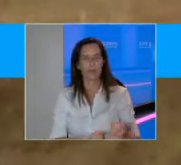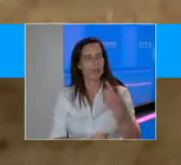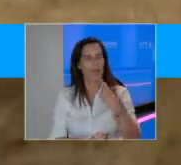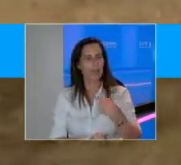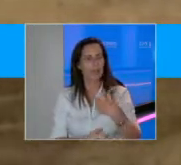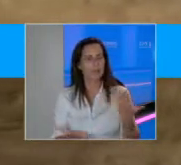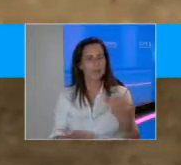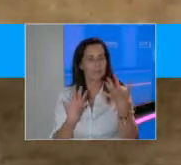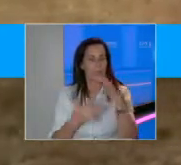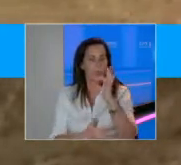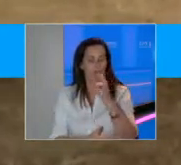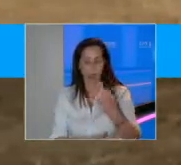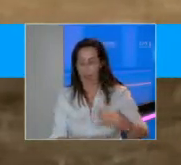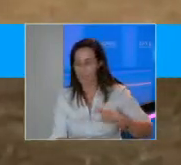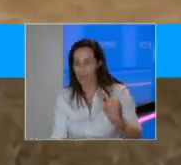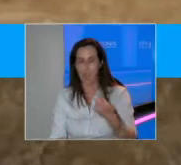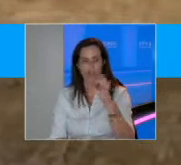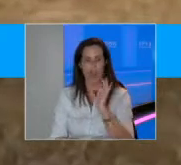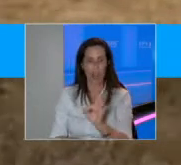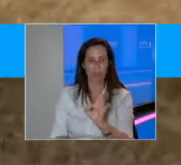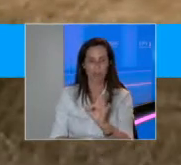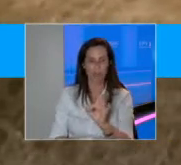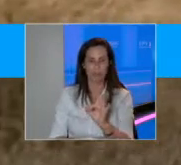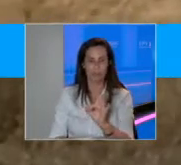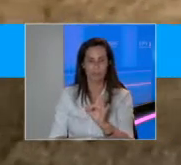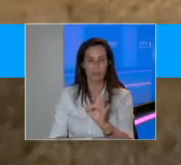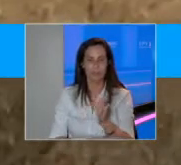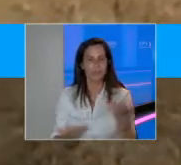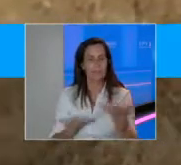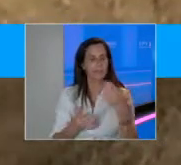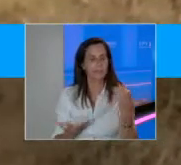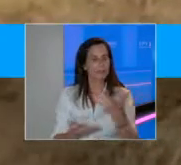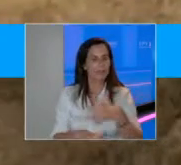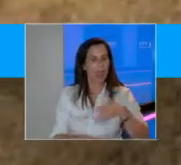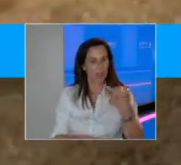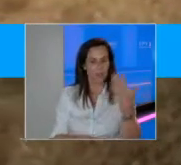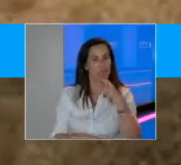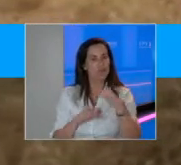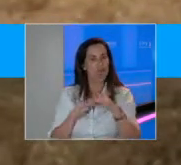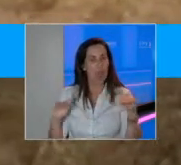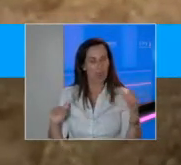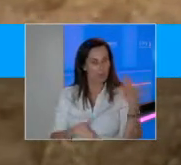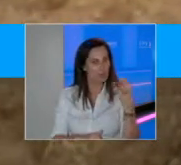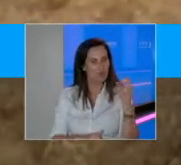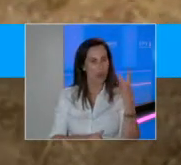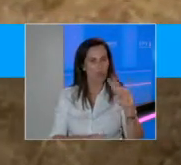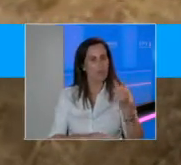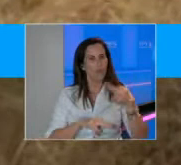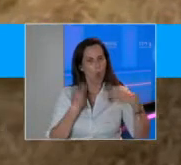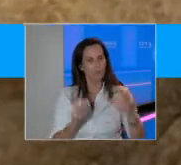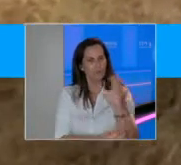לנו את החוויה האישית מעבר לתיאור הזה שלך. איך זה עובר עליכם? זה היה שקט, ואז לפני שבועיים זה